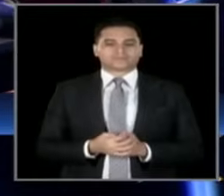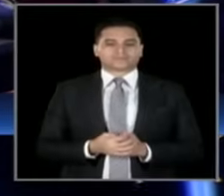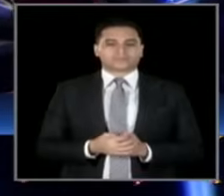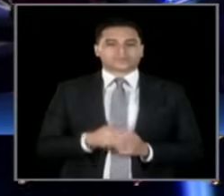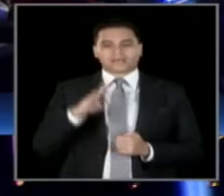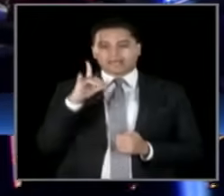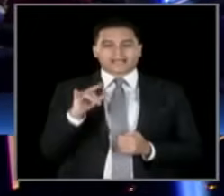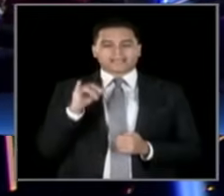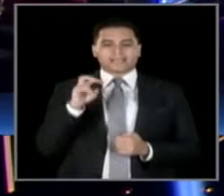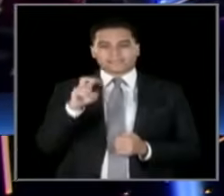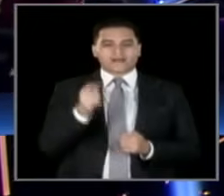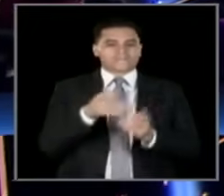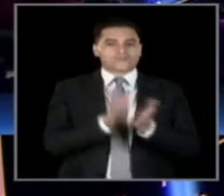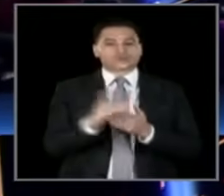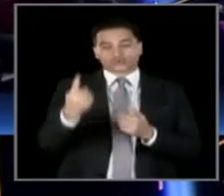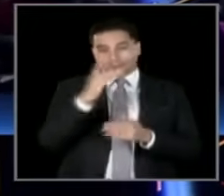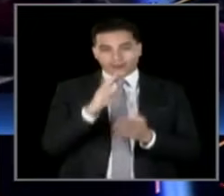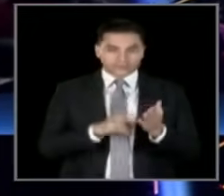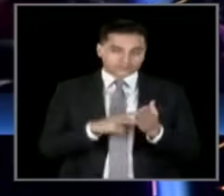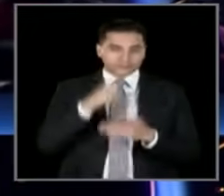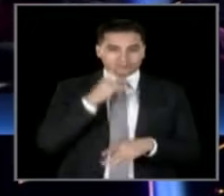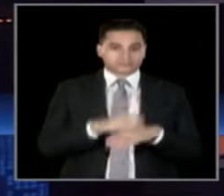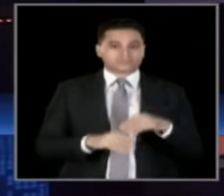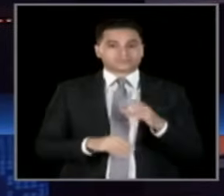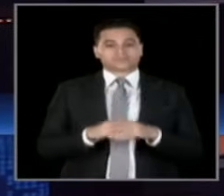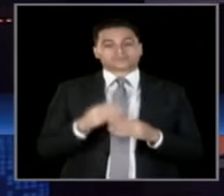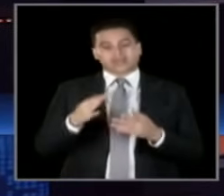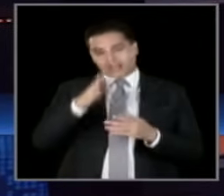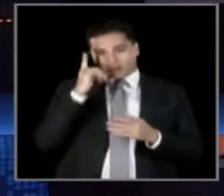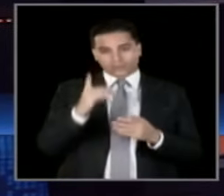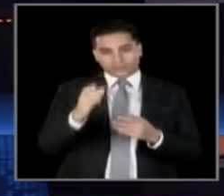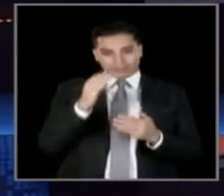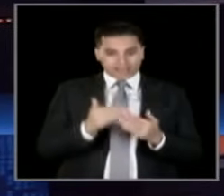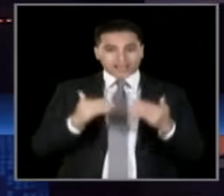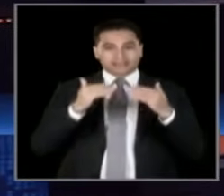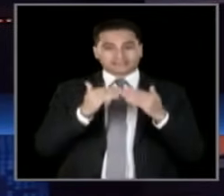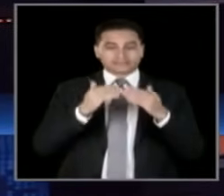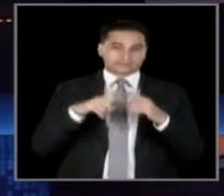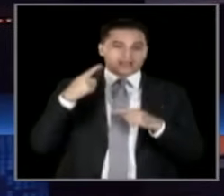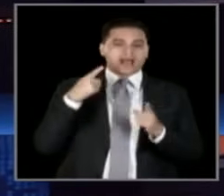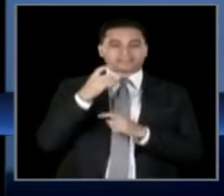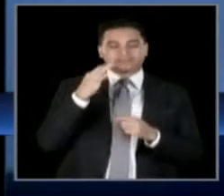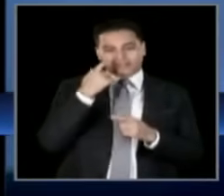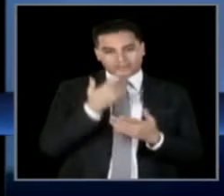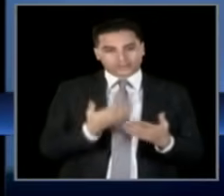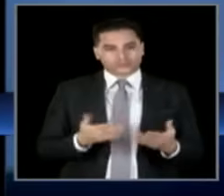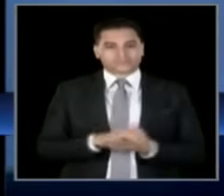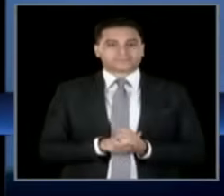كريمة فرصتك الوحيدة إن أنت تجاوبي وتتعدلي، لو اتعدلتي هنلعب على الهدف